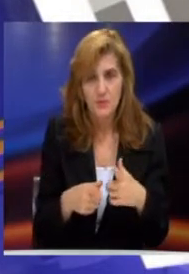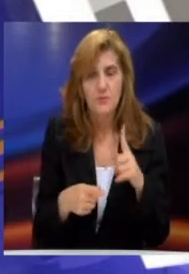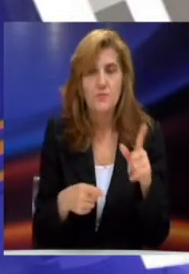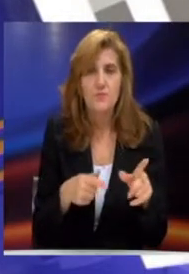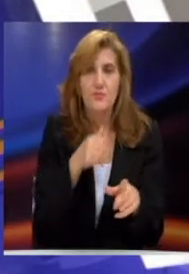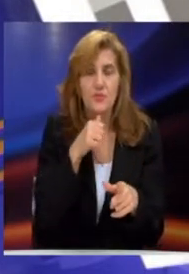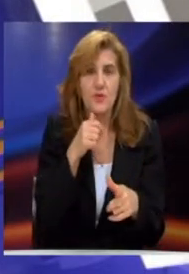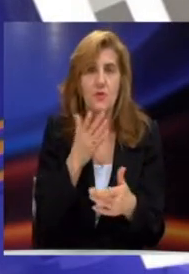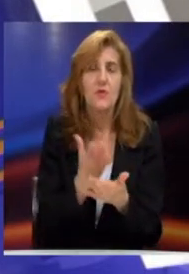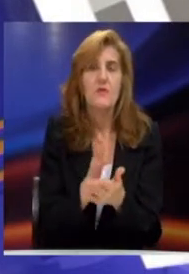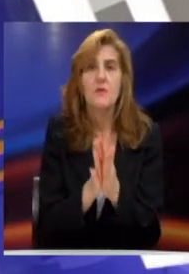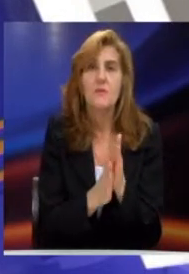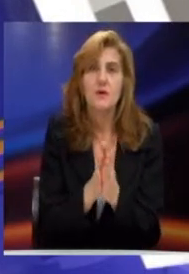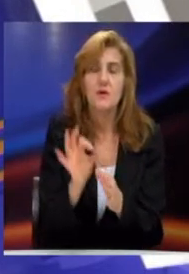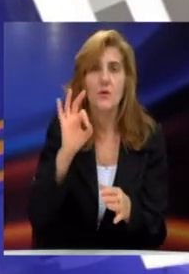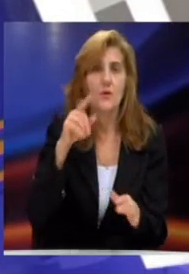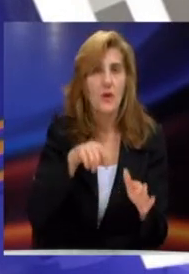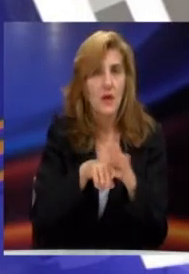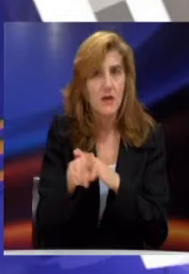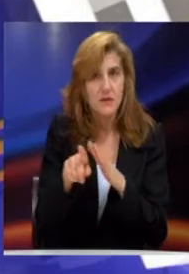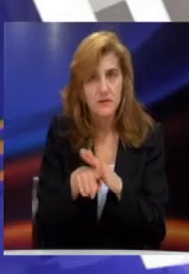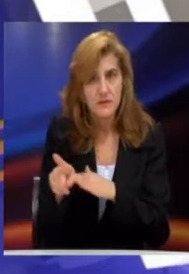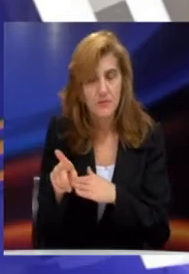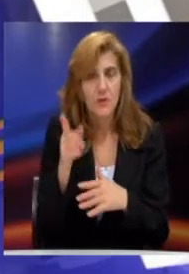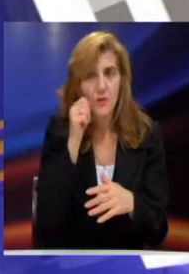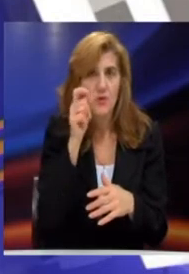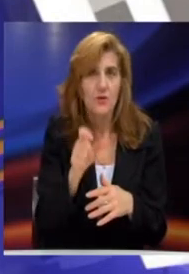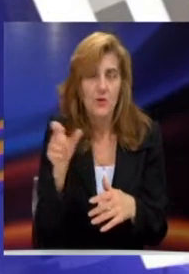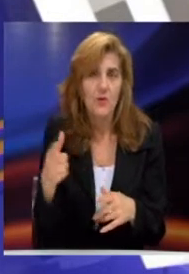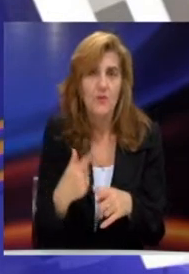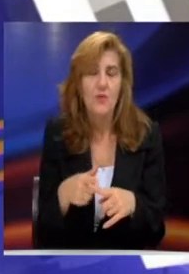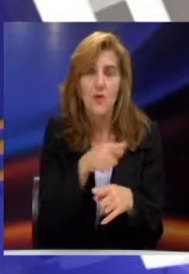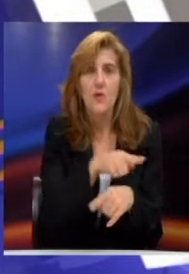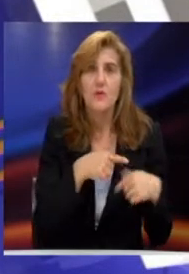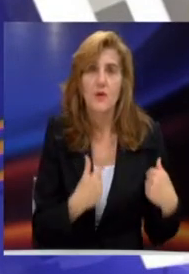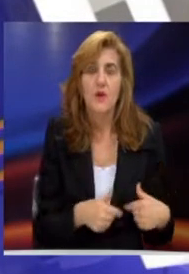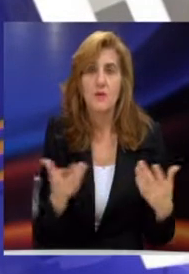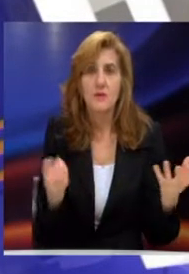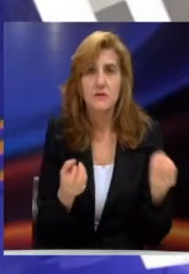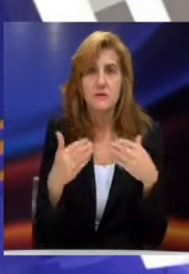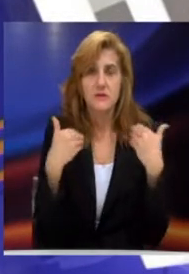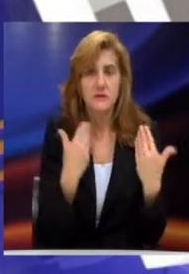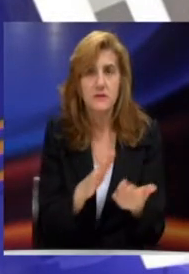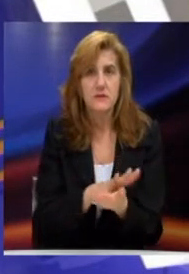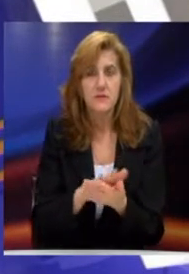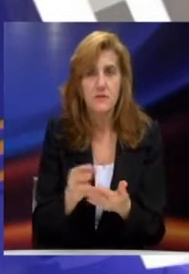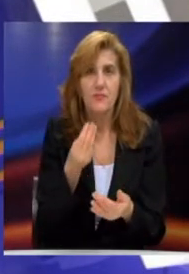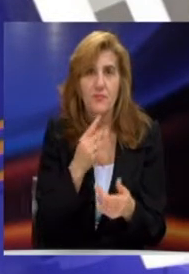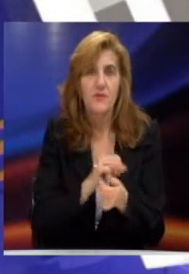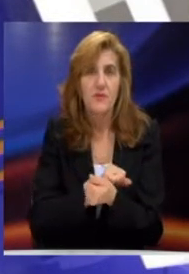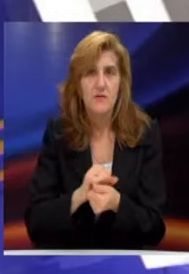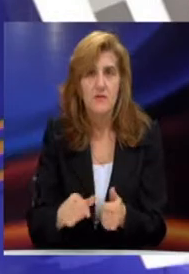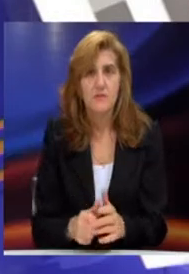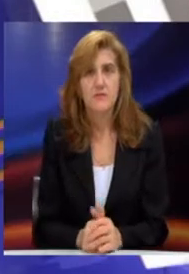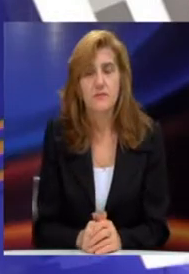sastanka bile su i izbeglice, budući da je ova konferencija aktivno učestvovala u sakupljanju humanitarne pomoći izbeglicama na takozvanoj